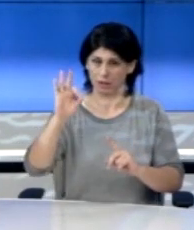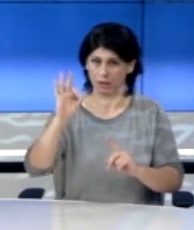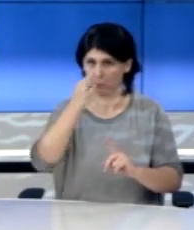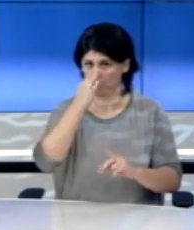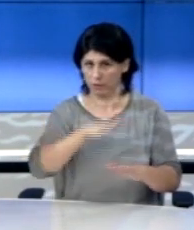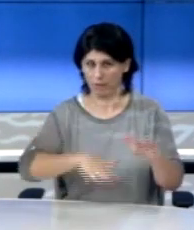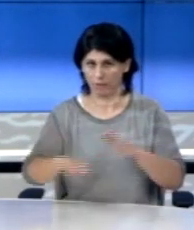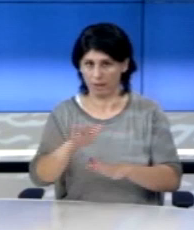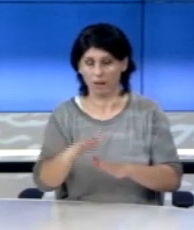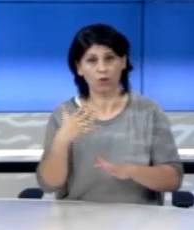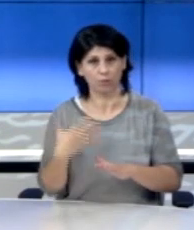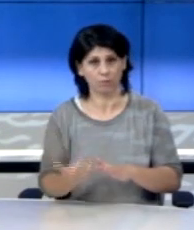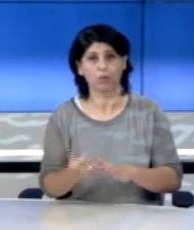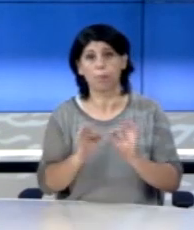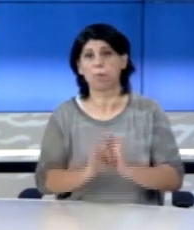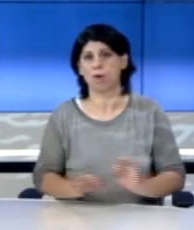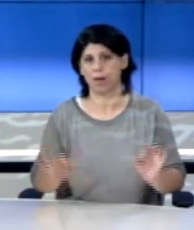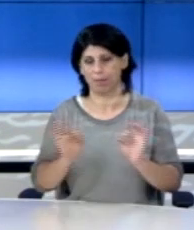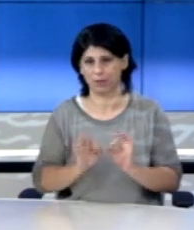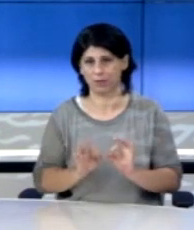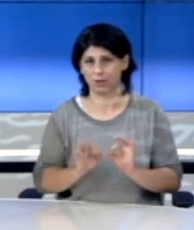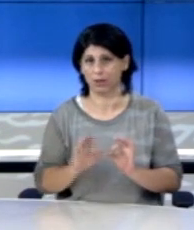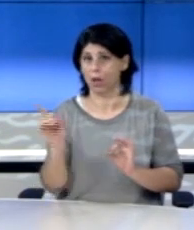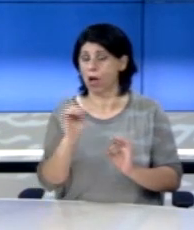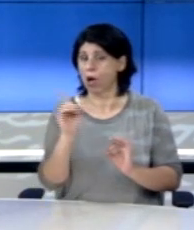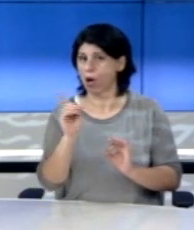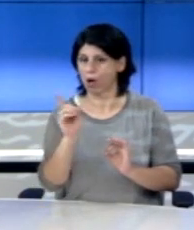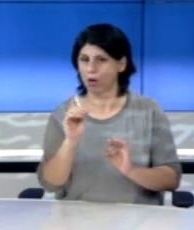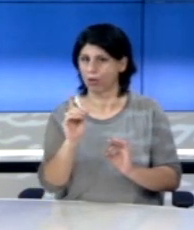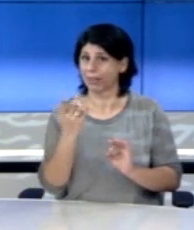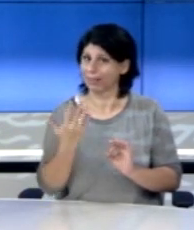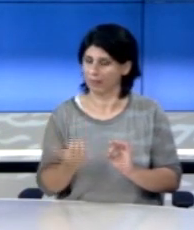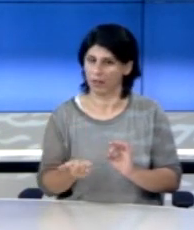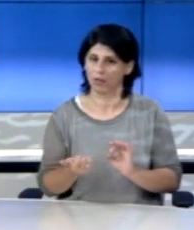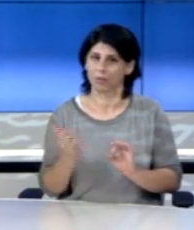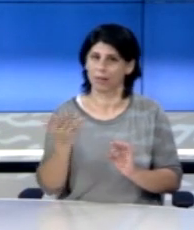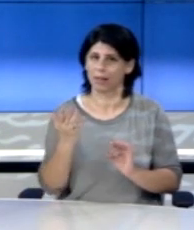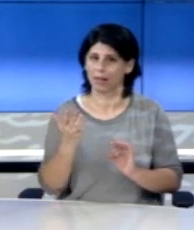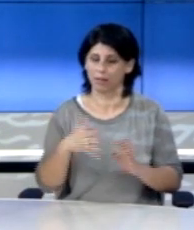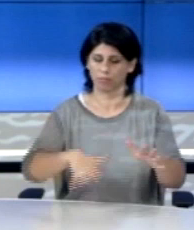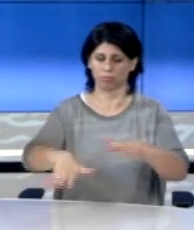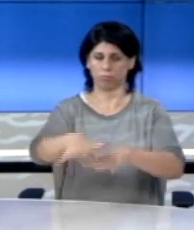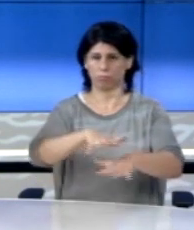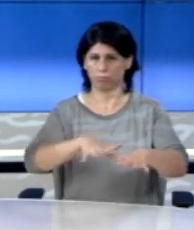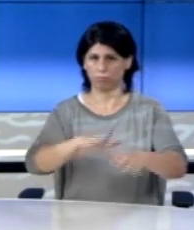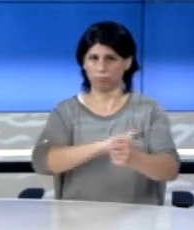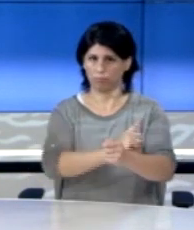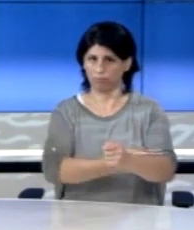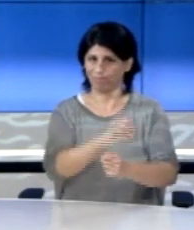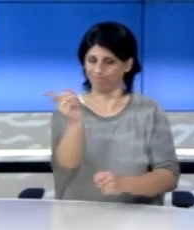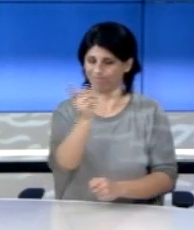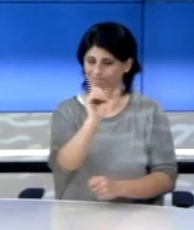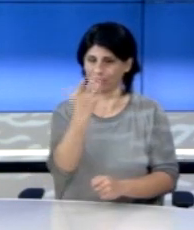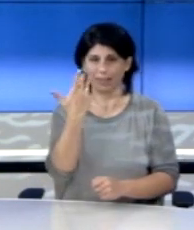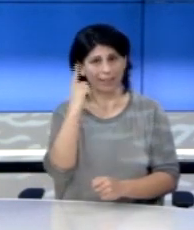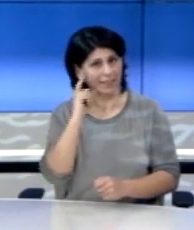την οποία είχαμε μάλιστα προβλέψει. Όχι γιατί έχουμε κάποιες μαντικές ικανότητες, αλλά